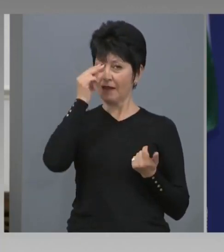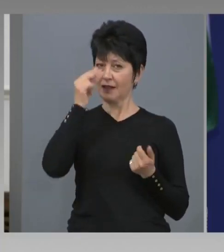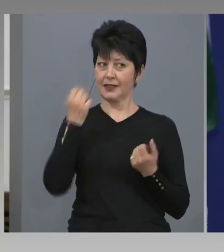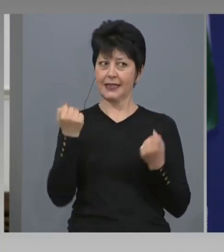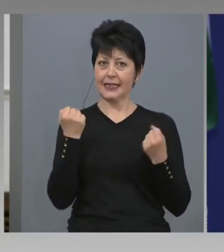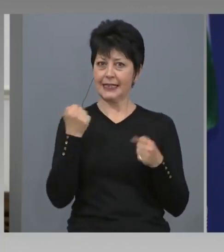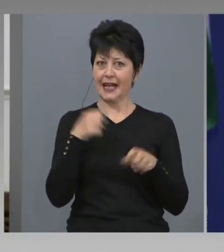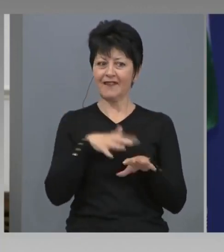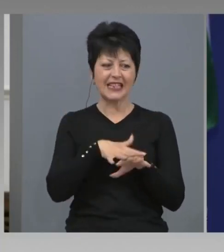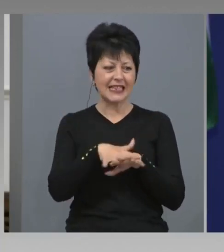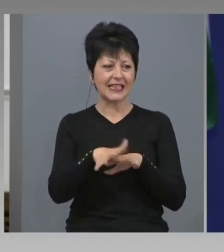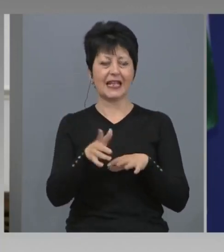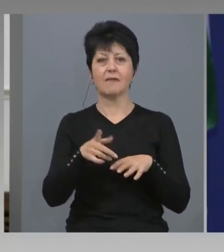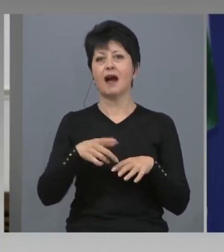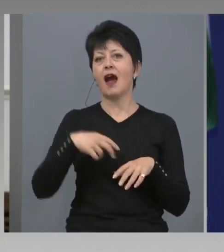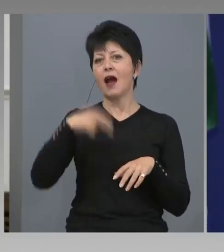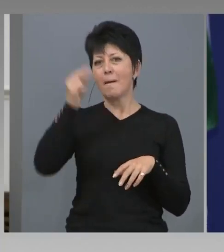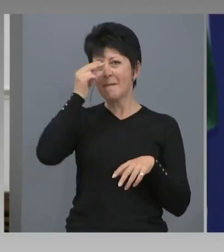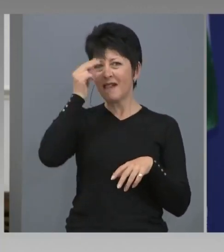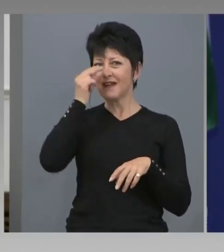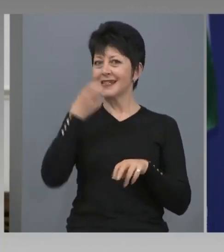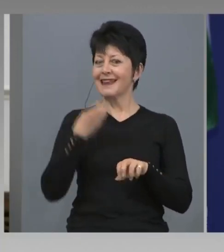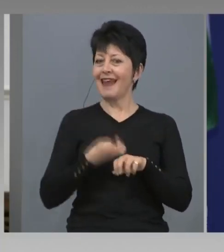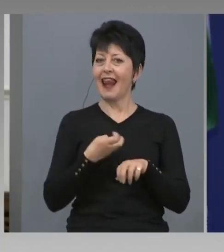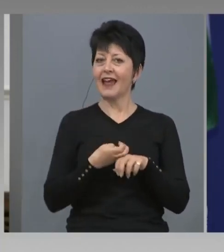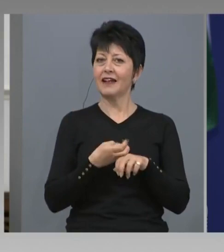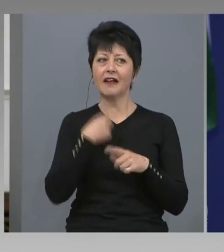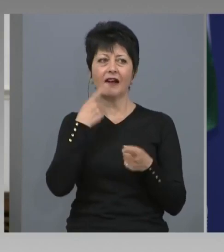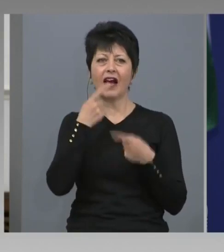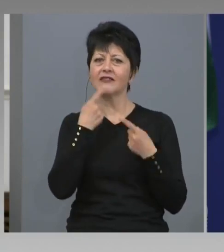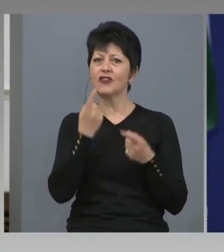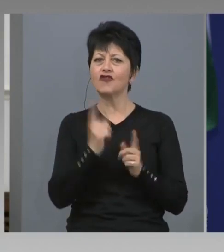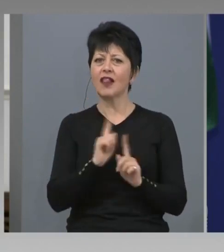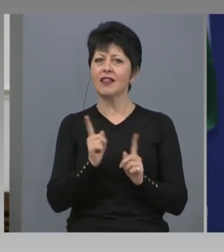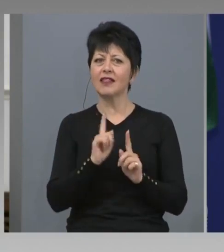система не е сигурна, абсолютно лъжа.